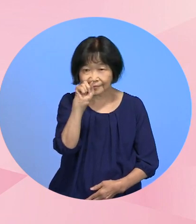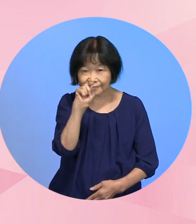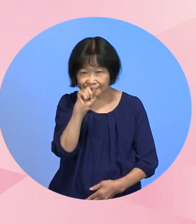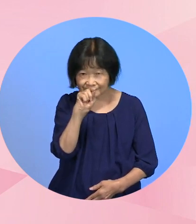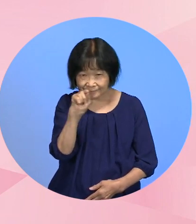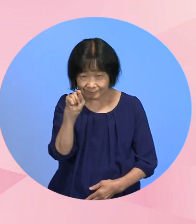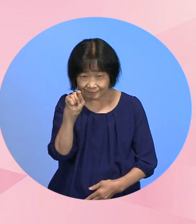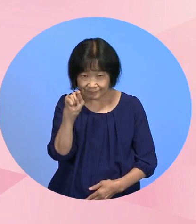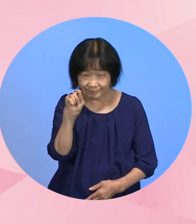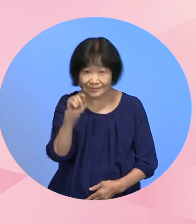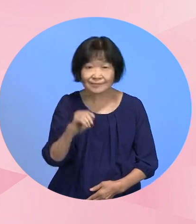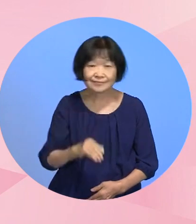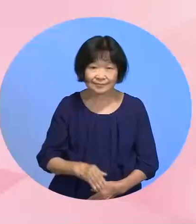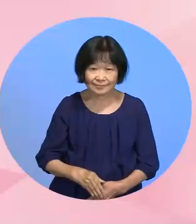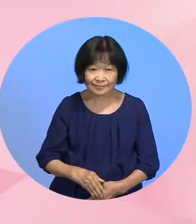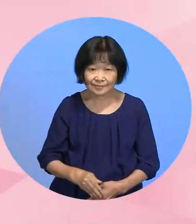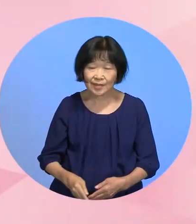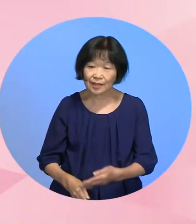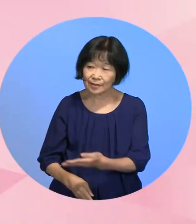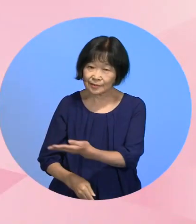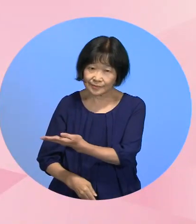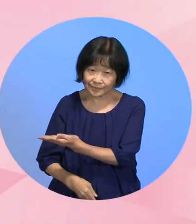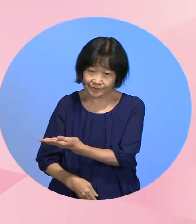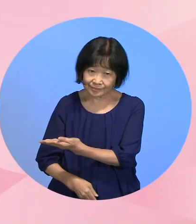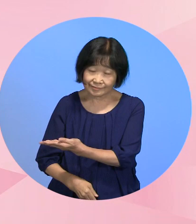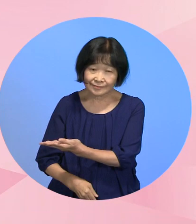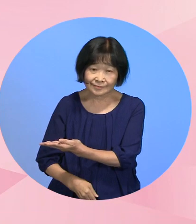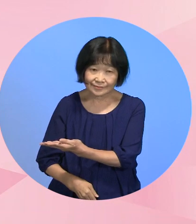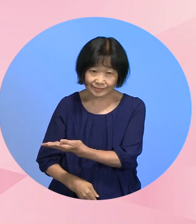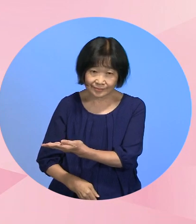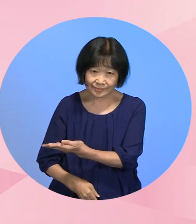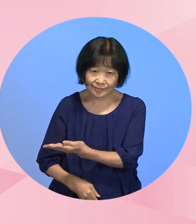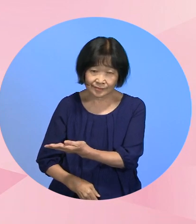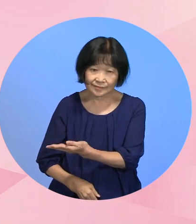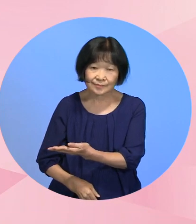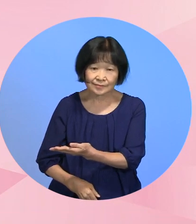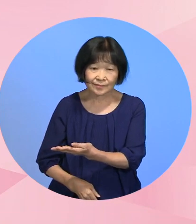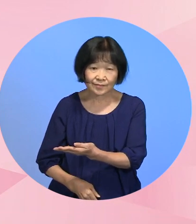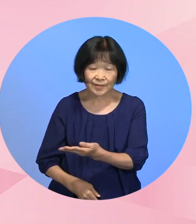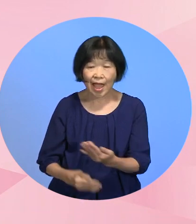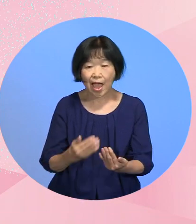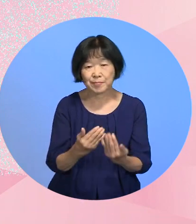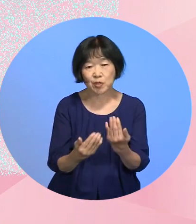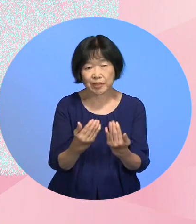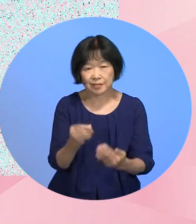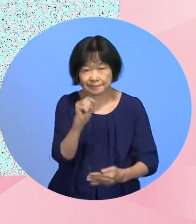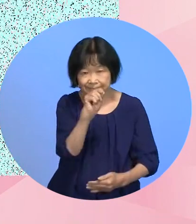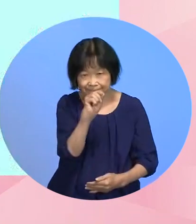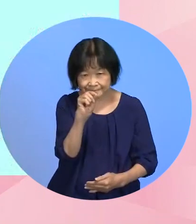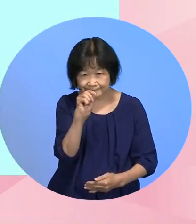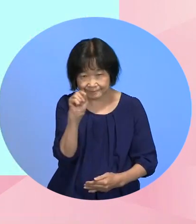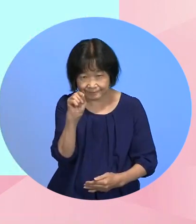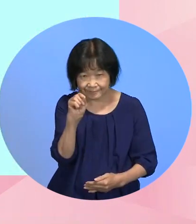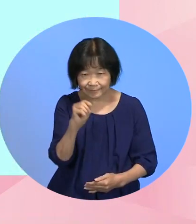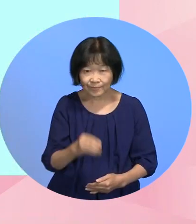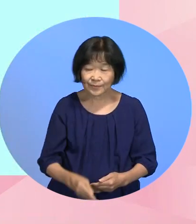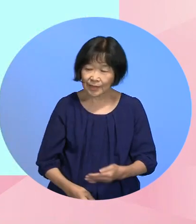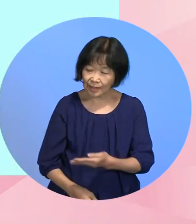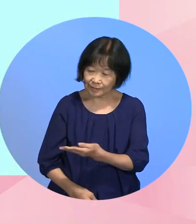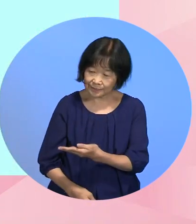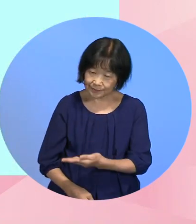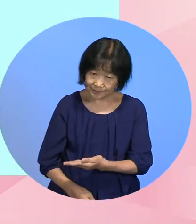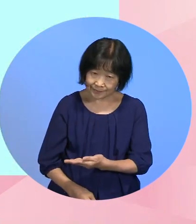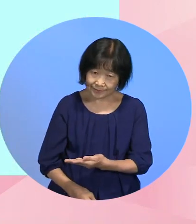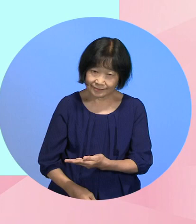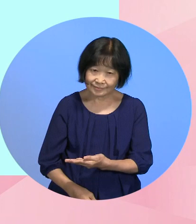赤、野菜、キノコ、海藻類などの副菜を緑、お酒やスイーツな